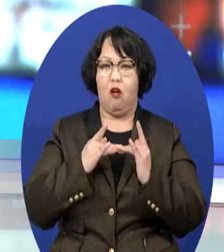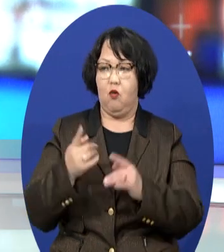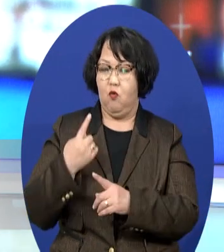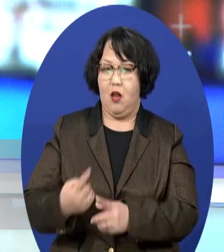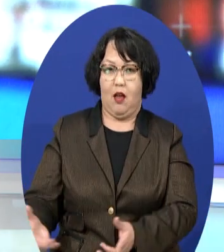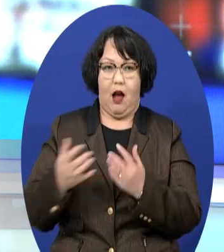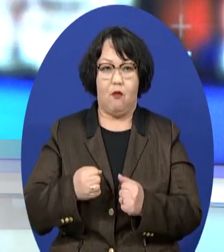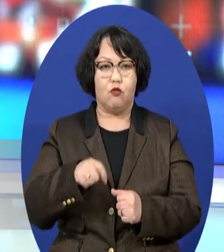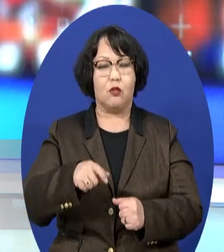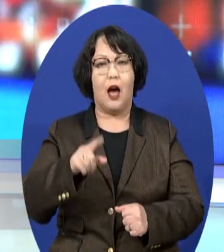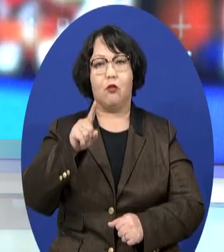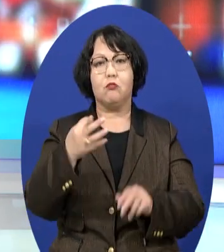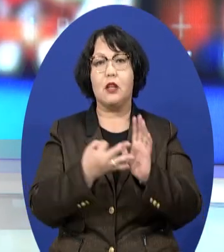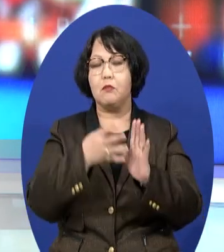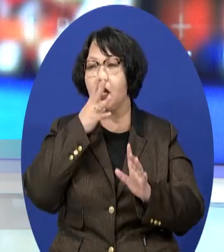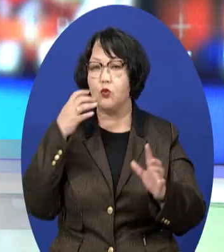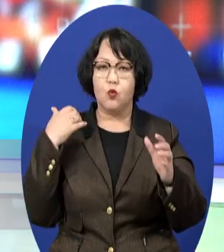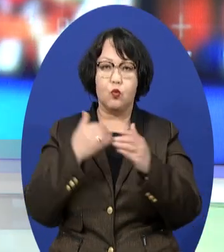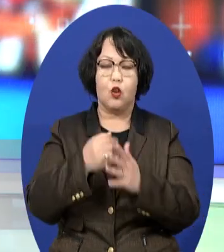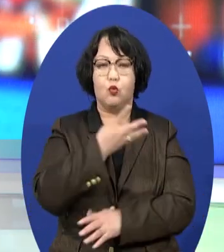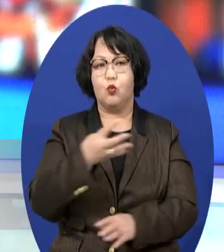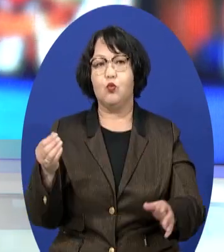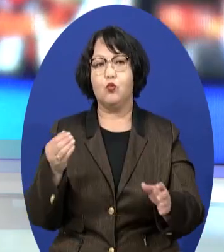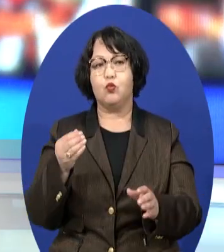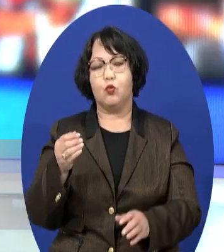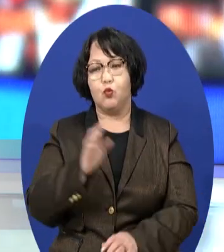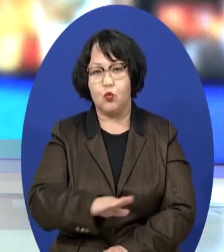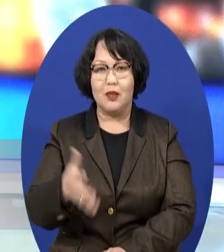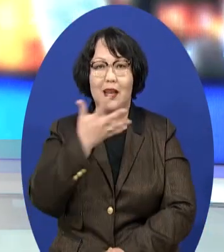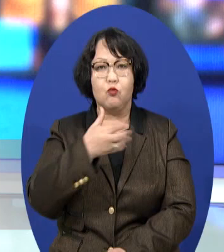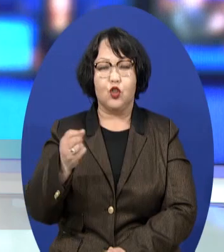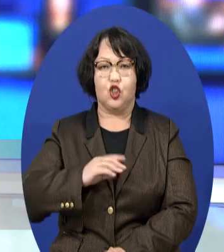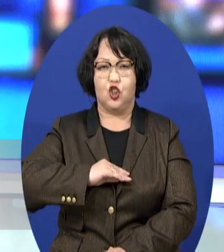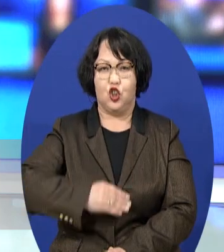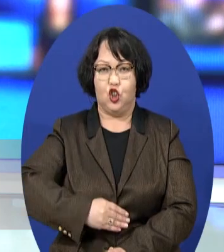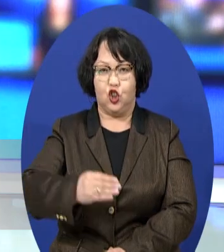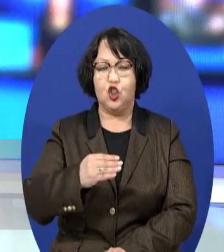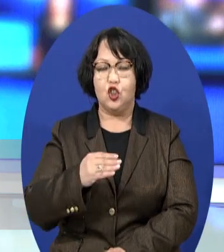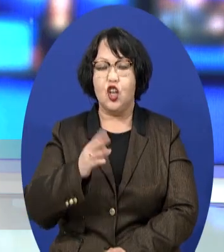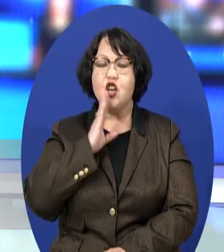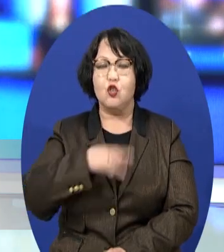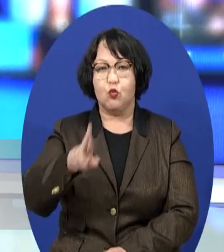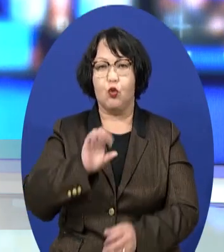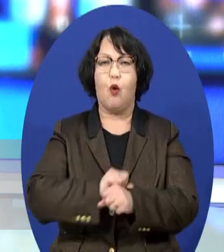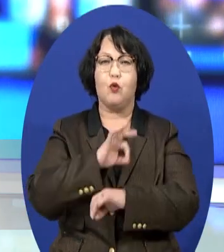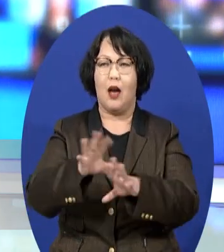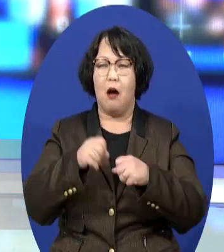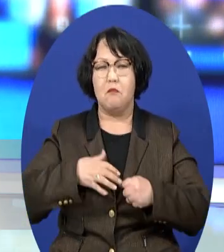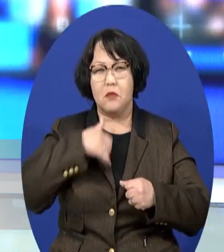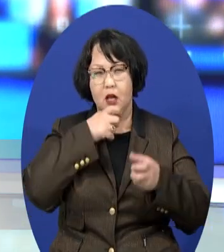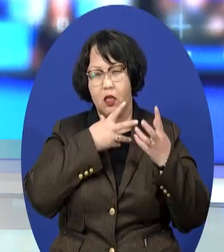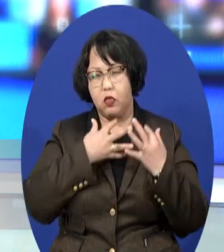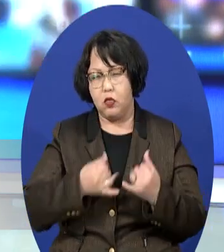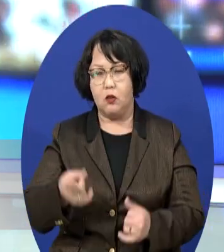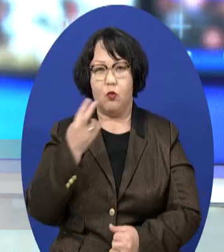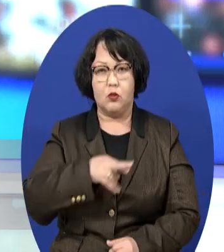байгаа. Өнөөдрийн байдлаар 18 хүртэлх насны 400 орчим хүүхэд 500 гаруй жирэмсэн эхчүүд COVID-19 халдвар авч биеийн байдал нь хүндрээд байгаа тул зайлшгүй хэвтэн